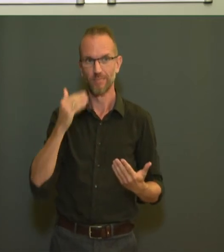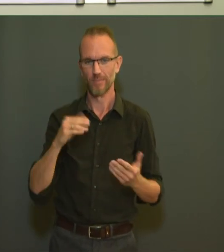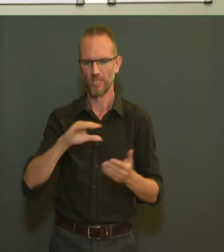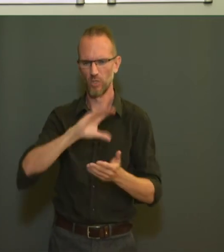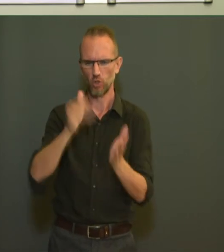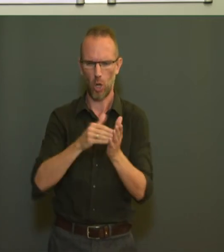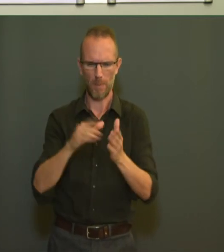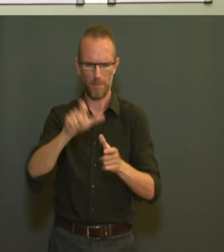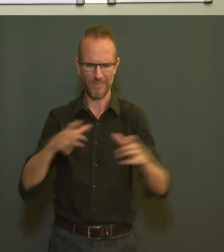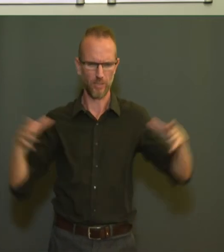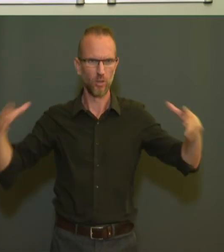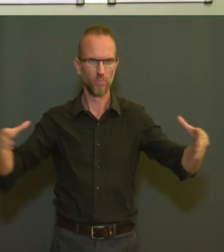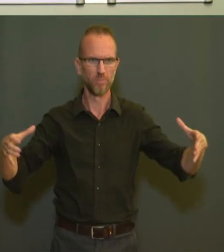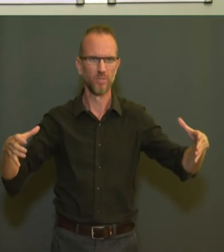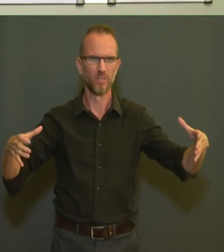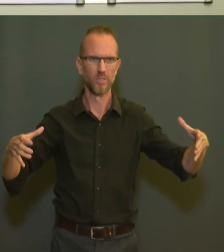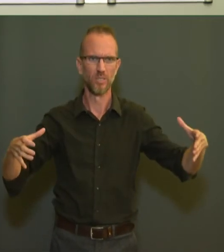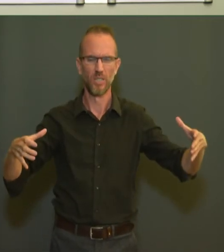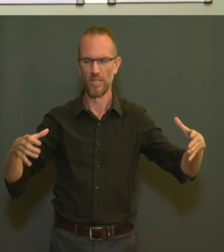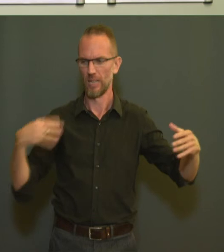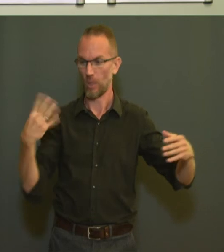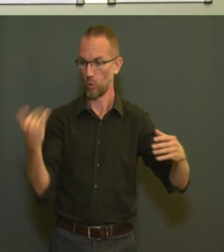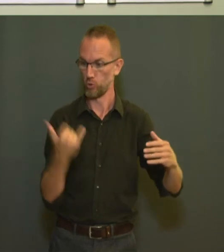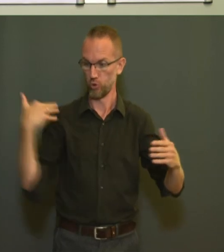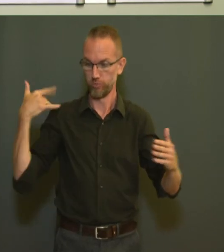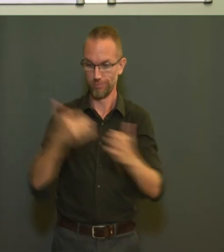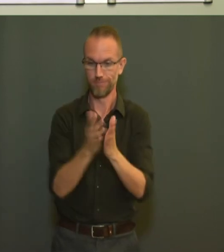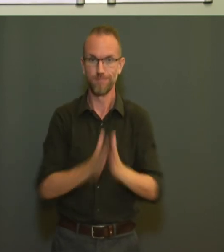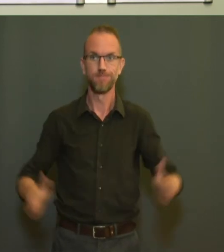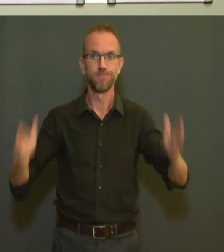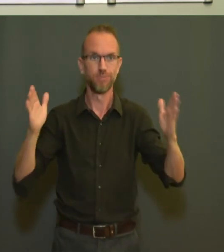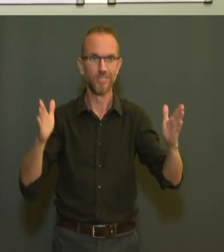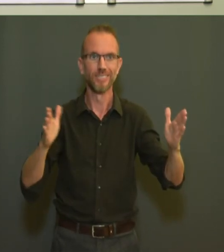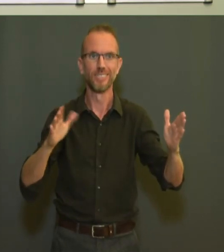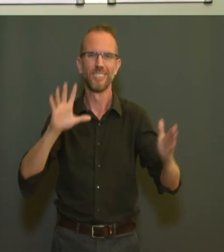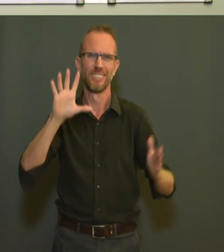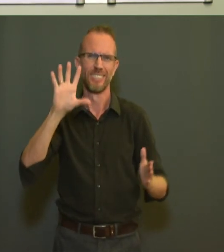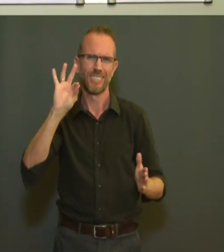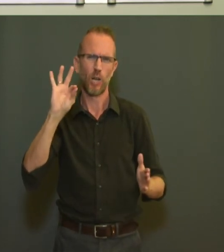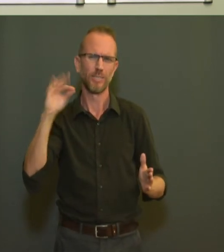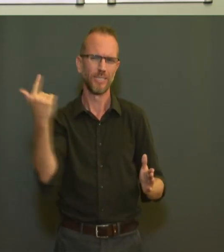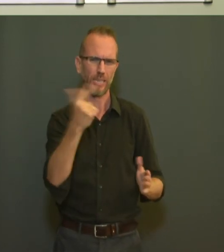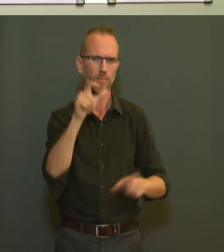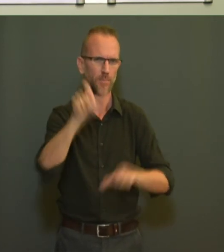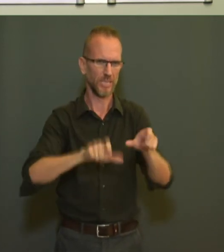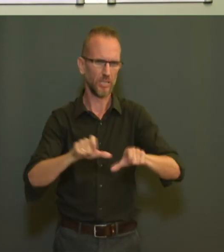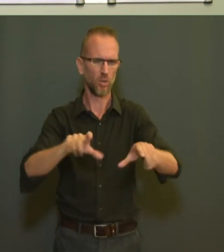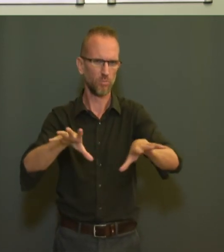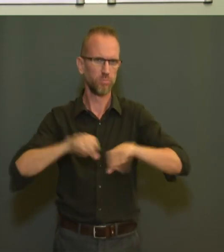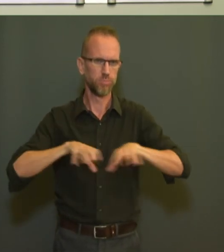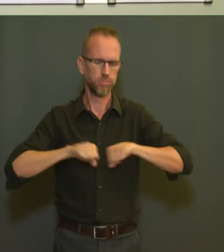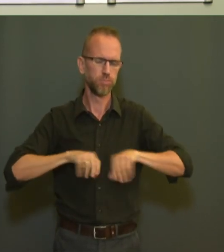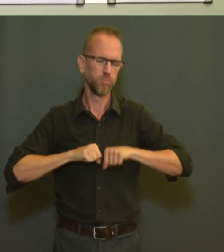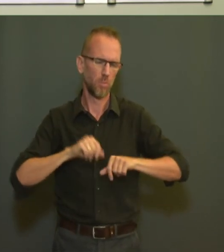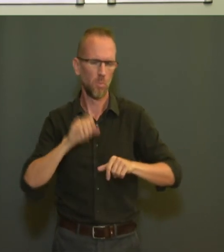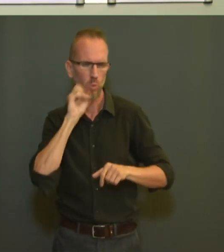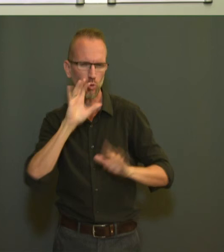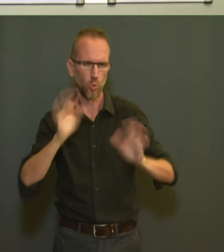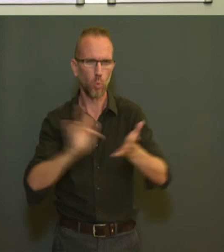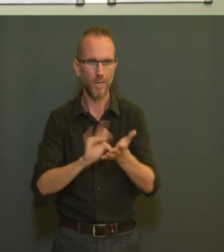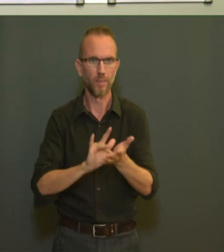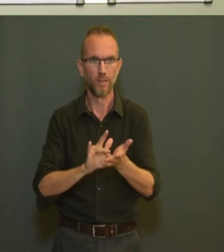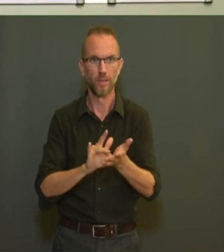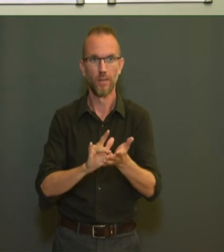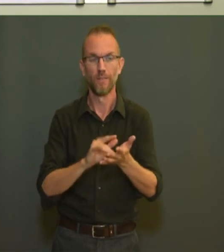habitants par 14 jours. Et si vous avez bien regardé le tableau, bien vous savez que ce 57, c'est supérieur au 50